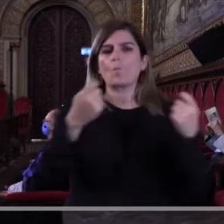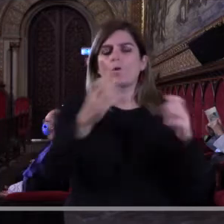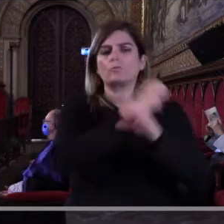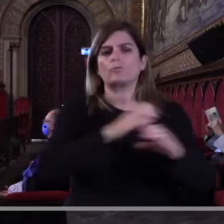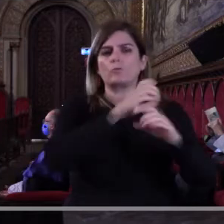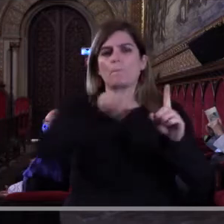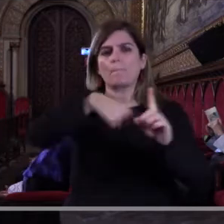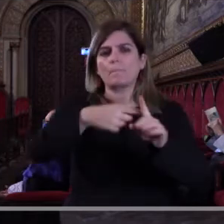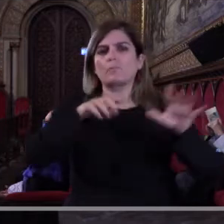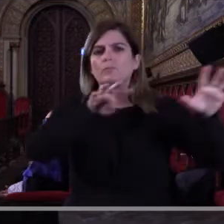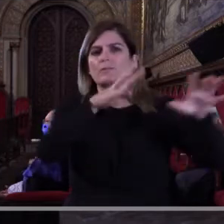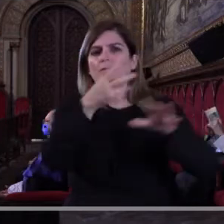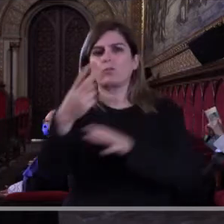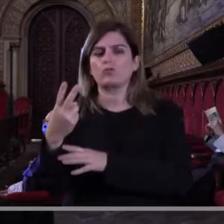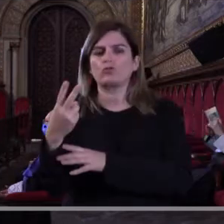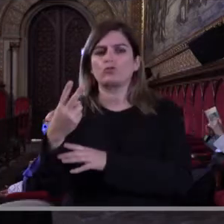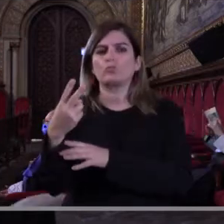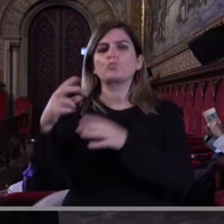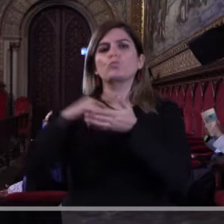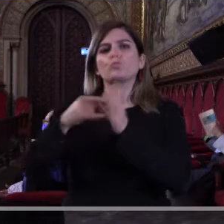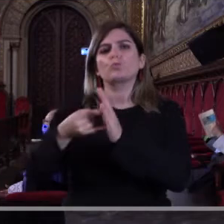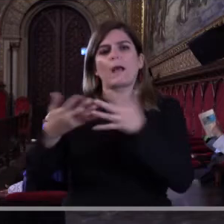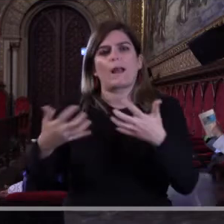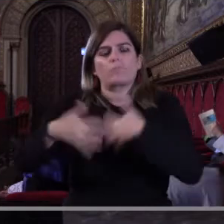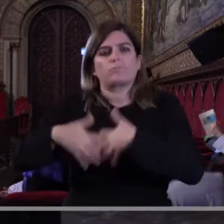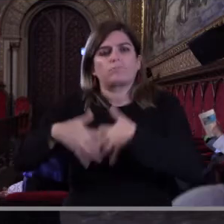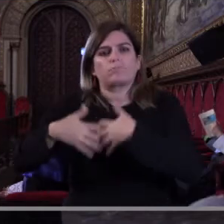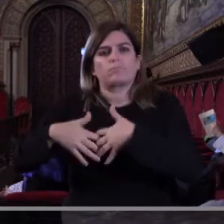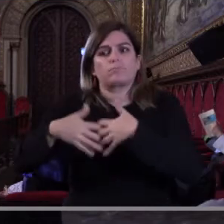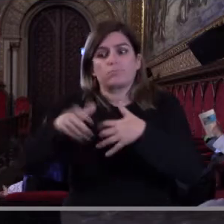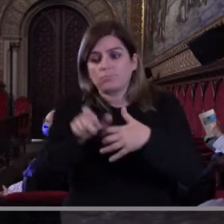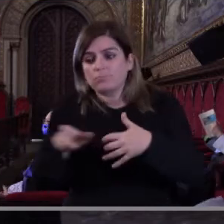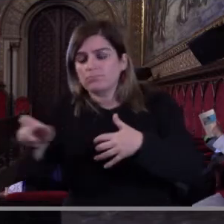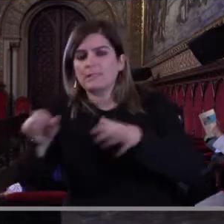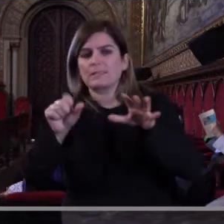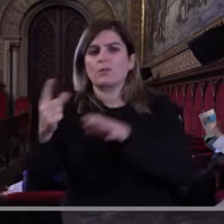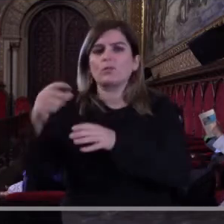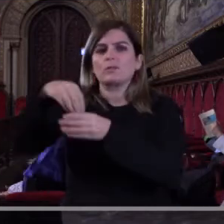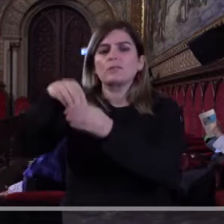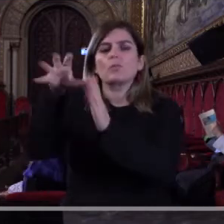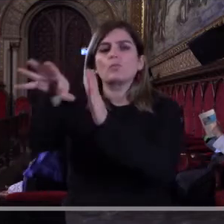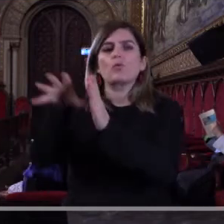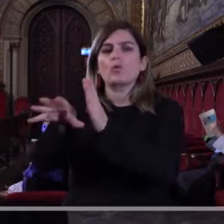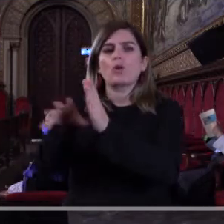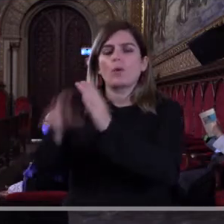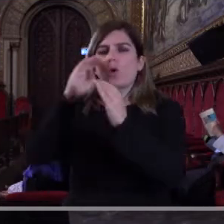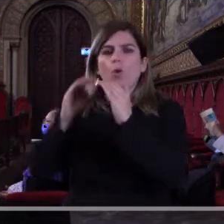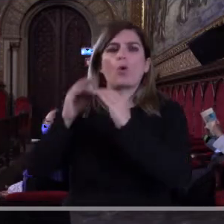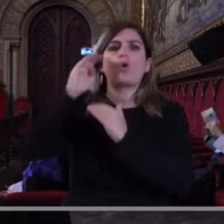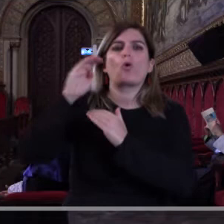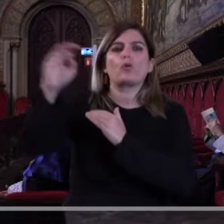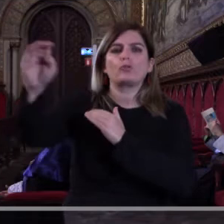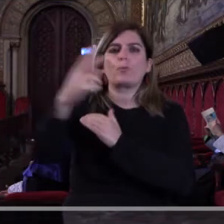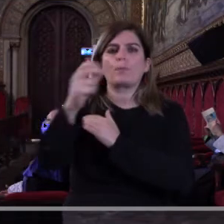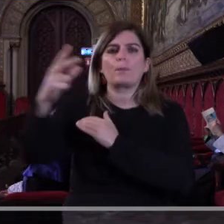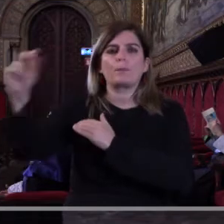les 932 projectes actius, 61 dels quals pertanyents al programa Horitzó 2020 per un